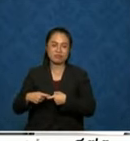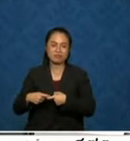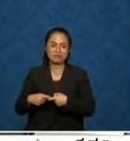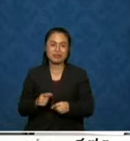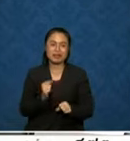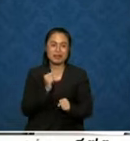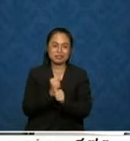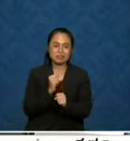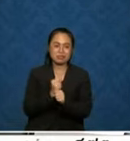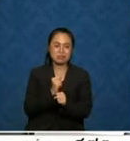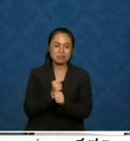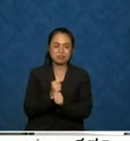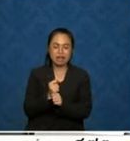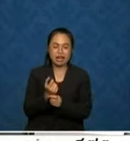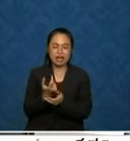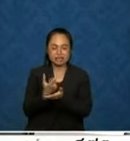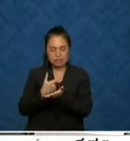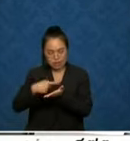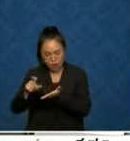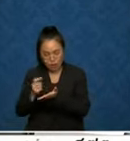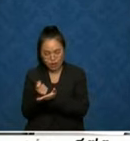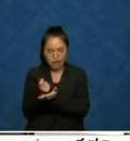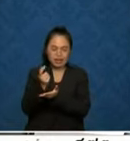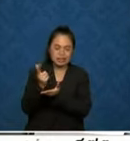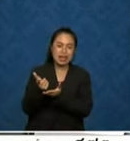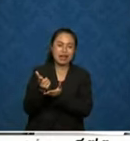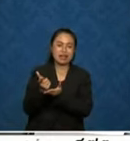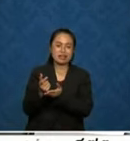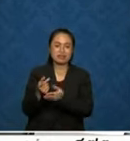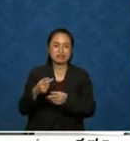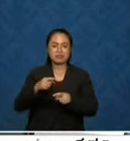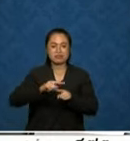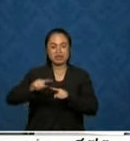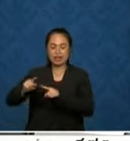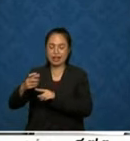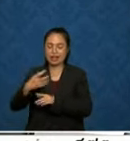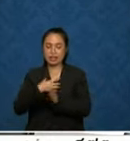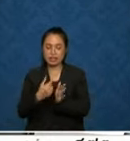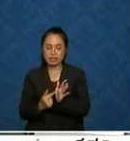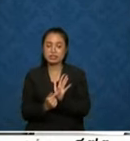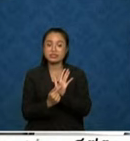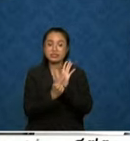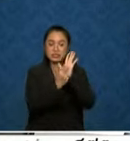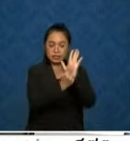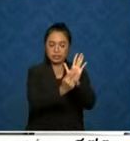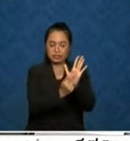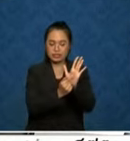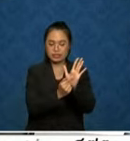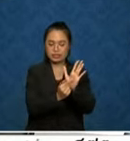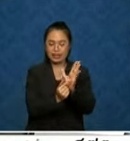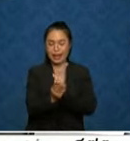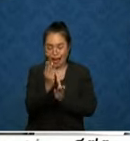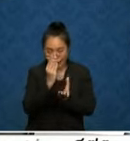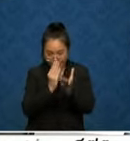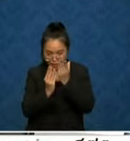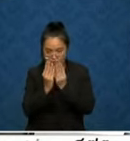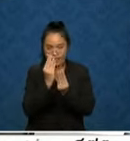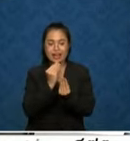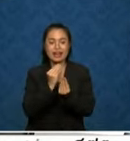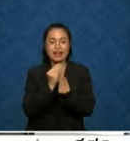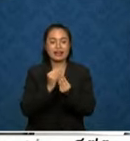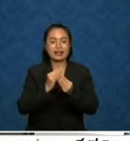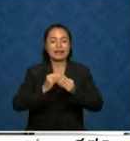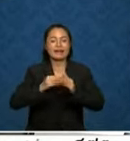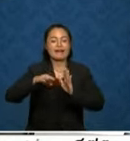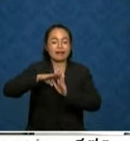ำช่องทางธุรกรรมต่างๆนะครับแต่ผมอยากจะเสนอในเรื่องของการศึกษานะครับในขั้นตอนในส่วน